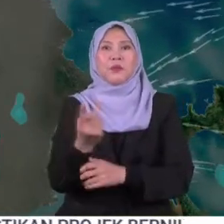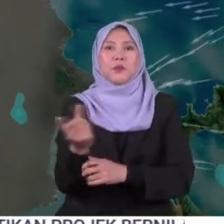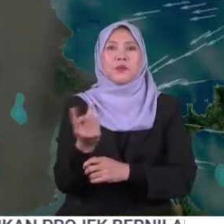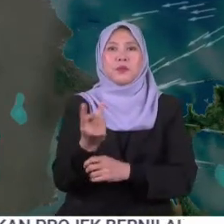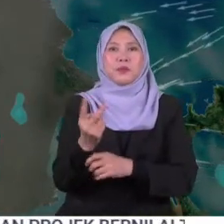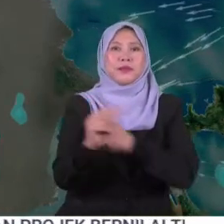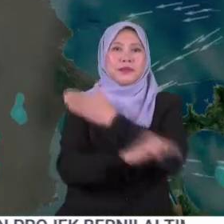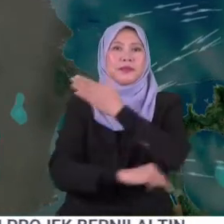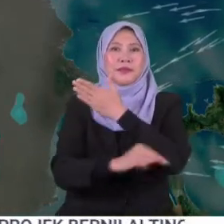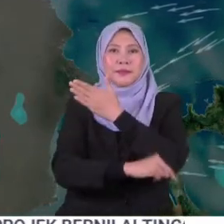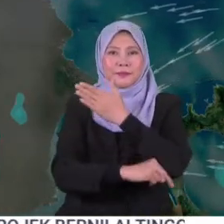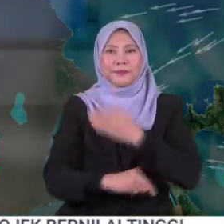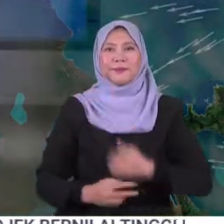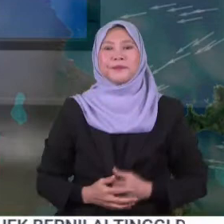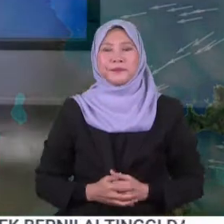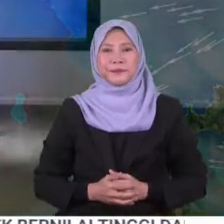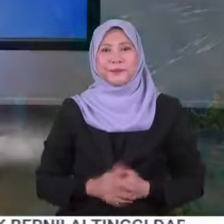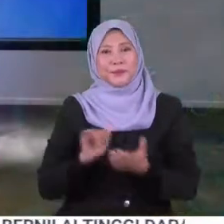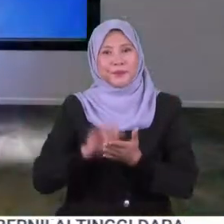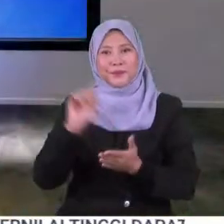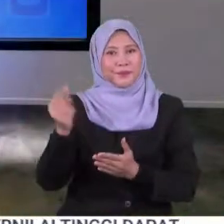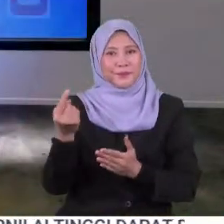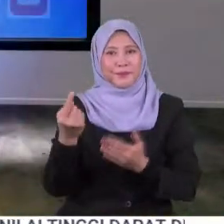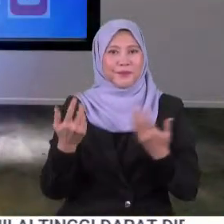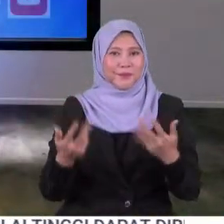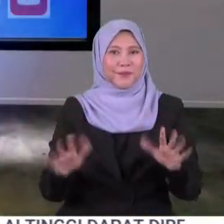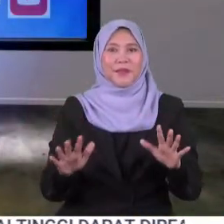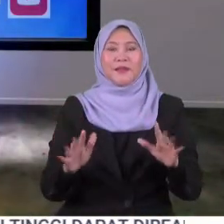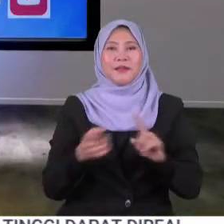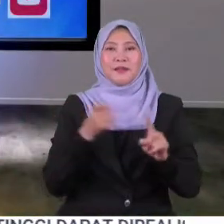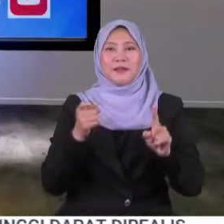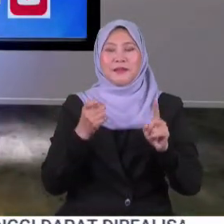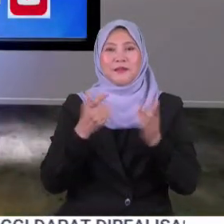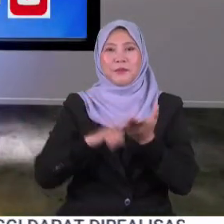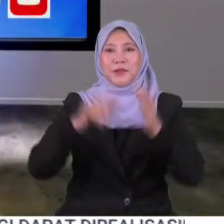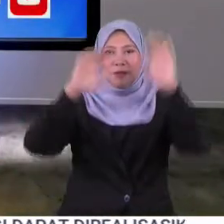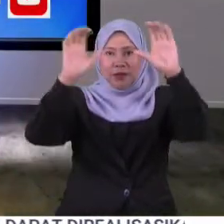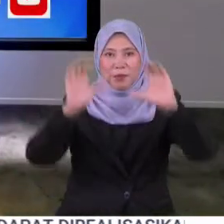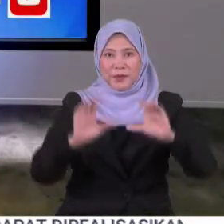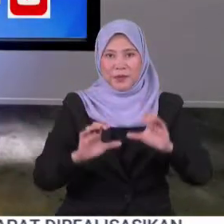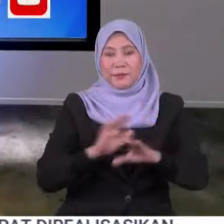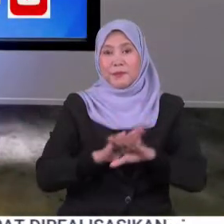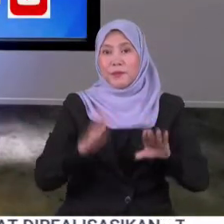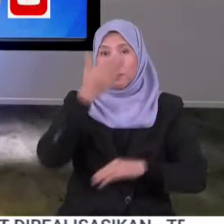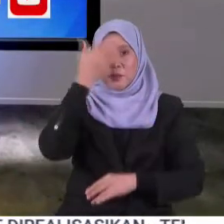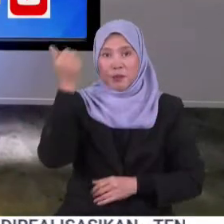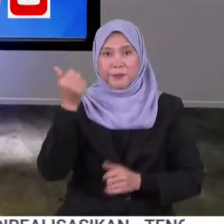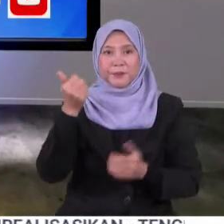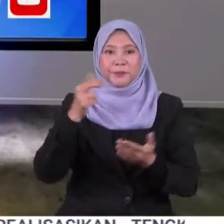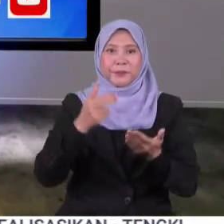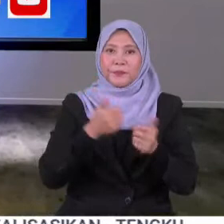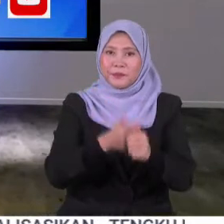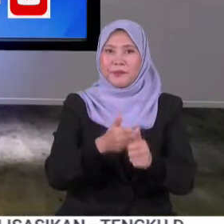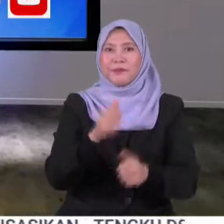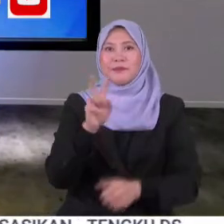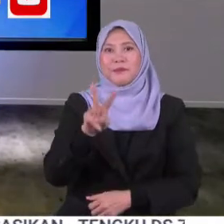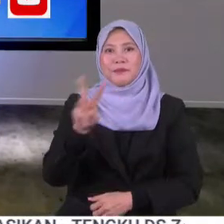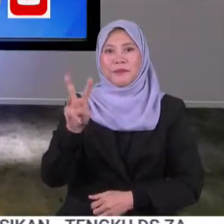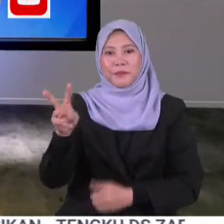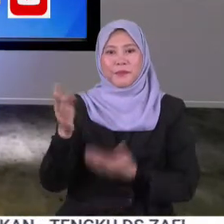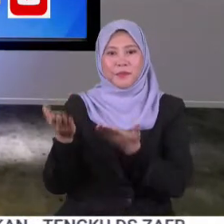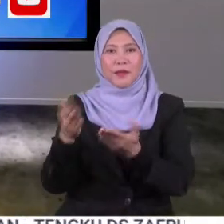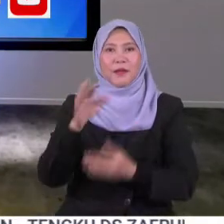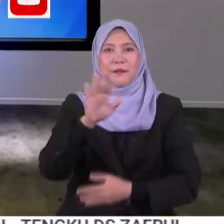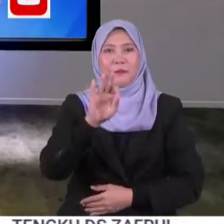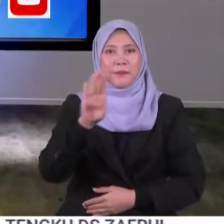kedua-dua negeri ini. Baiklah, itu sahaja laporan cuaca untuk hari ini. Jangan lupa untuk ikuti kami di laman Sesawang